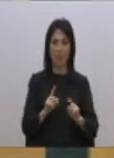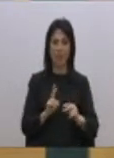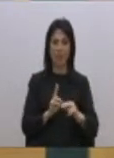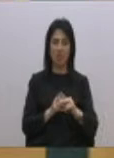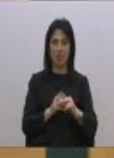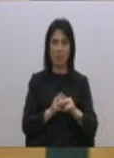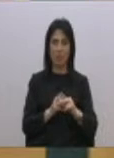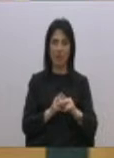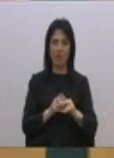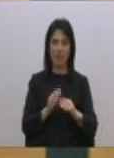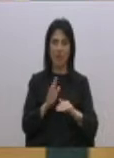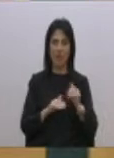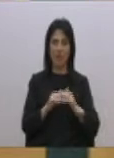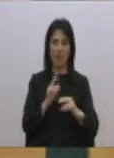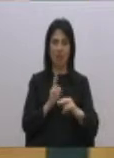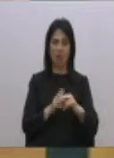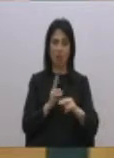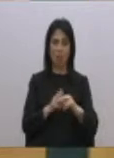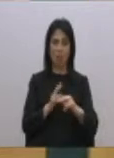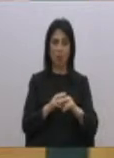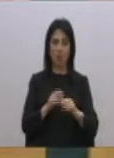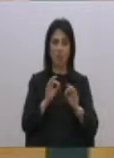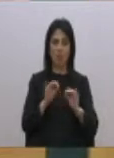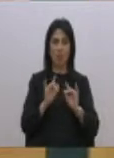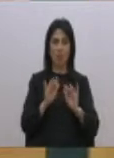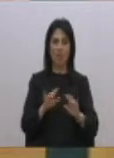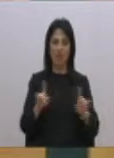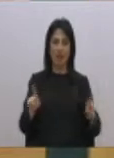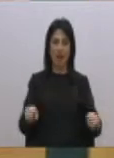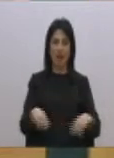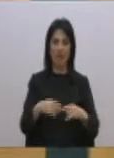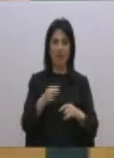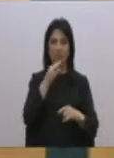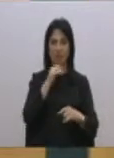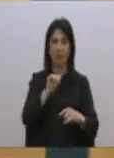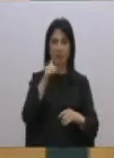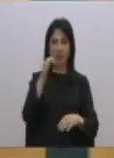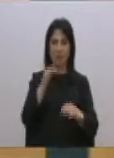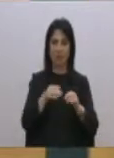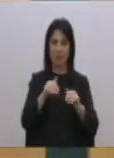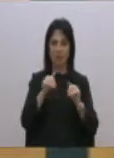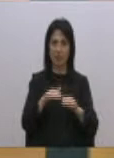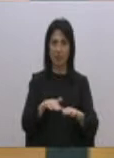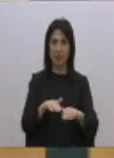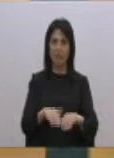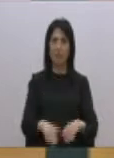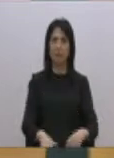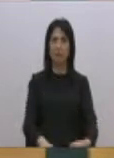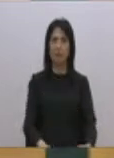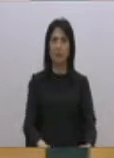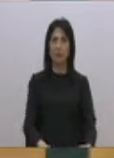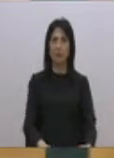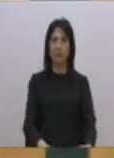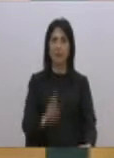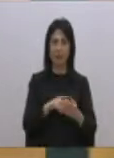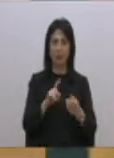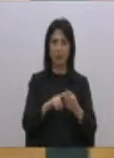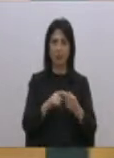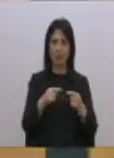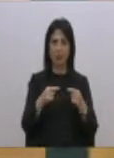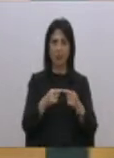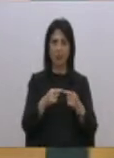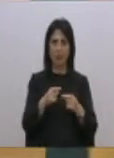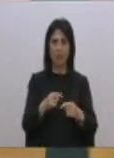შეაფერხებს ხელშეუშლის სამართალწარმოების განხორციელებას ჯერ პირველ ინსტანციაში რომ დადგეს განაჩენი. ქალბატონ ანას